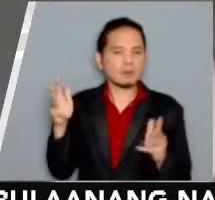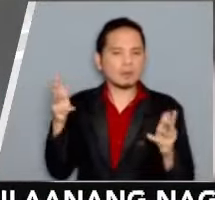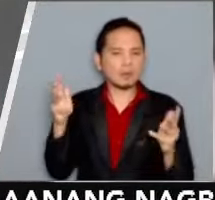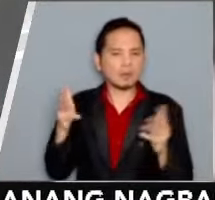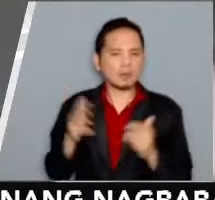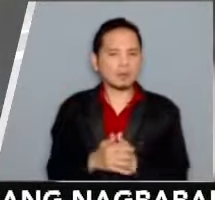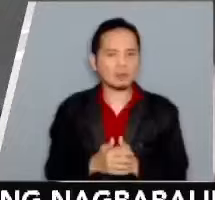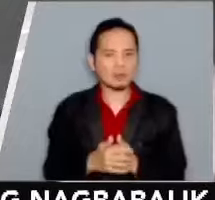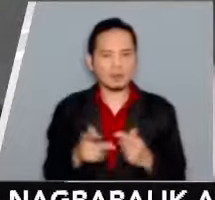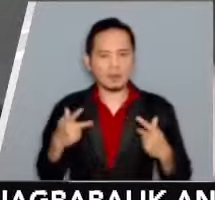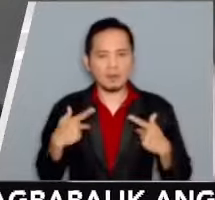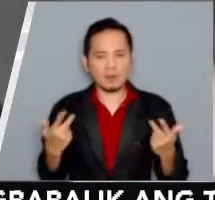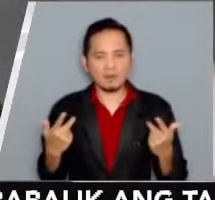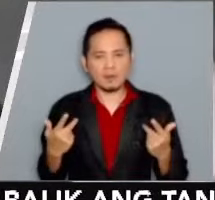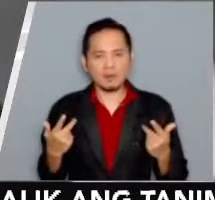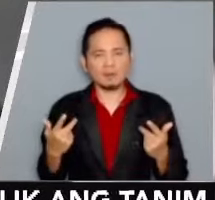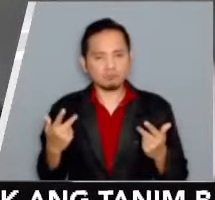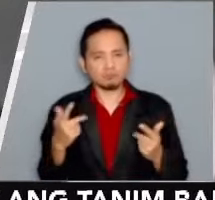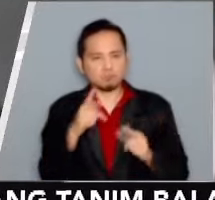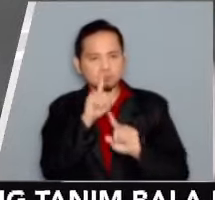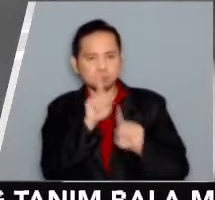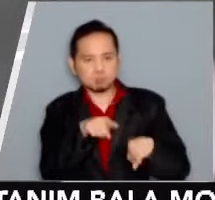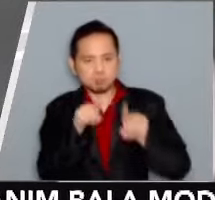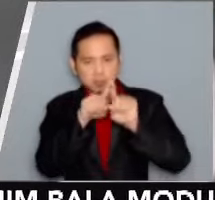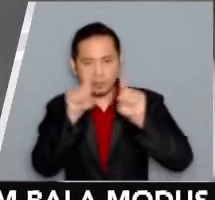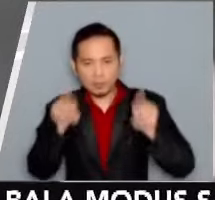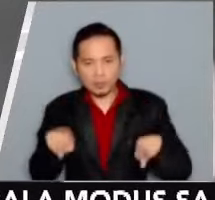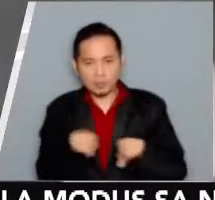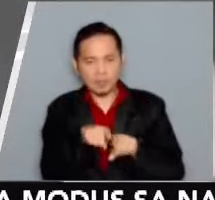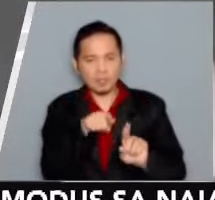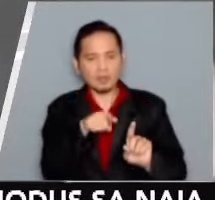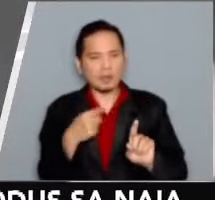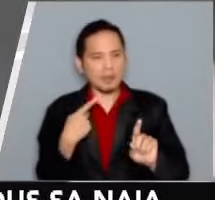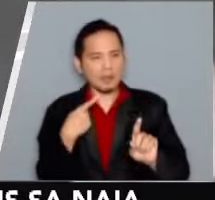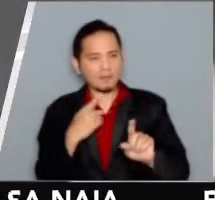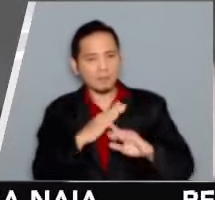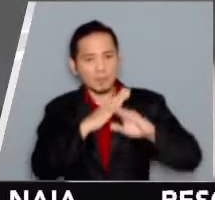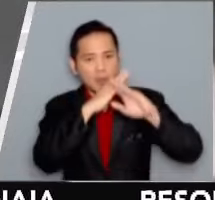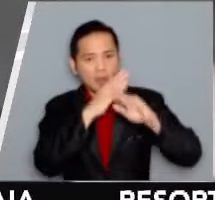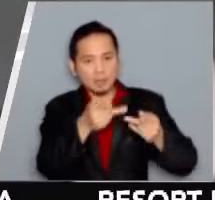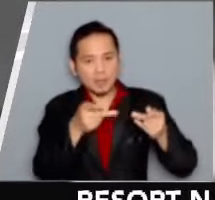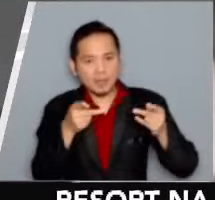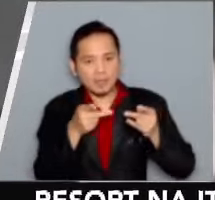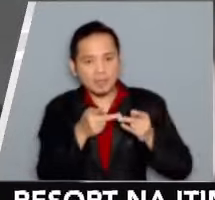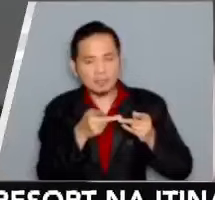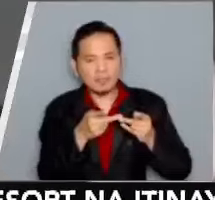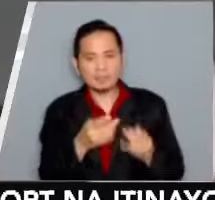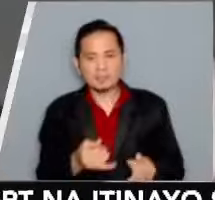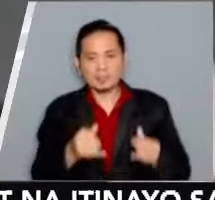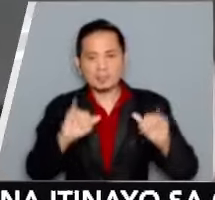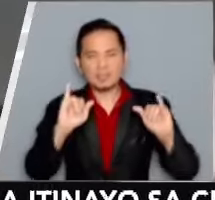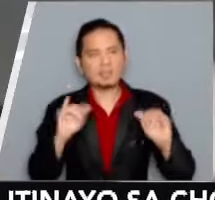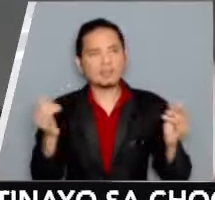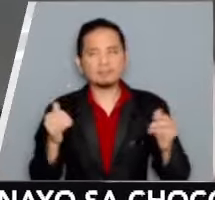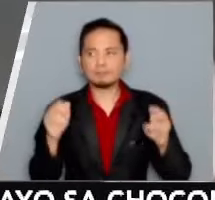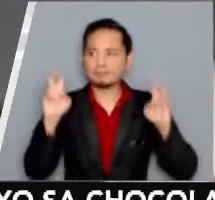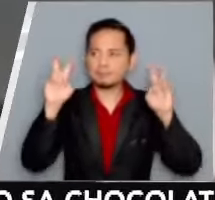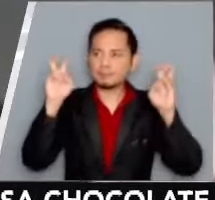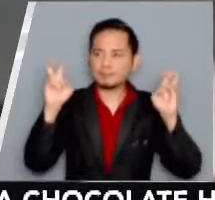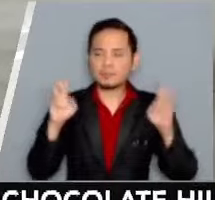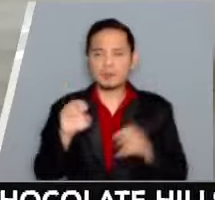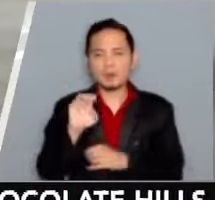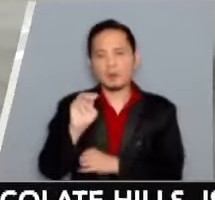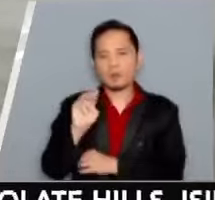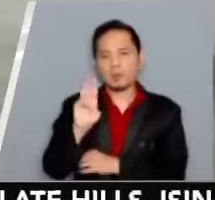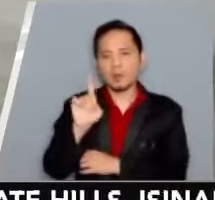Ito'y isang protected area meron namang tinatawag na multiple Uh use